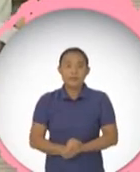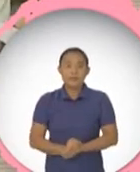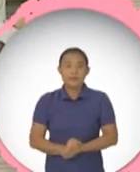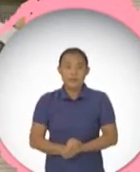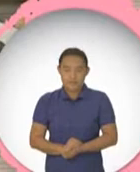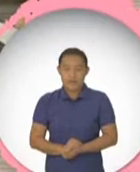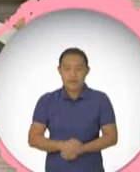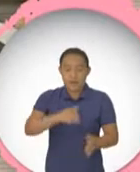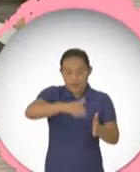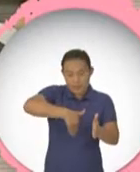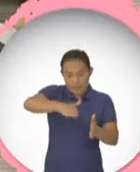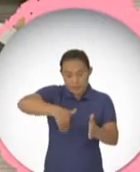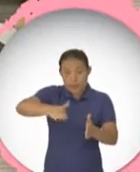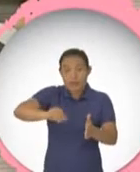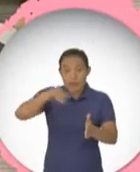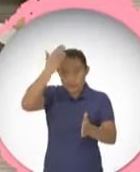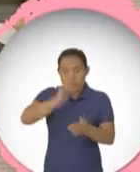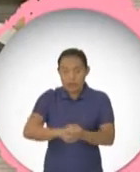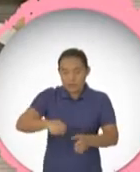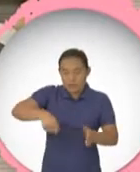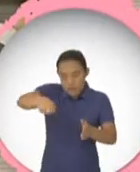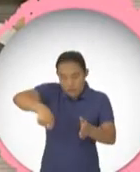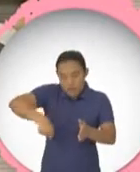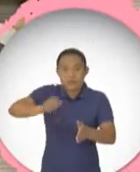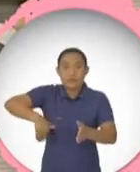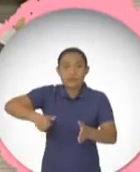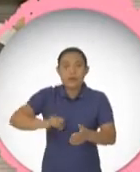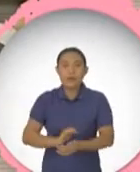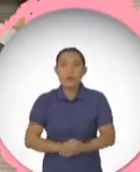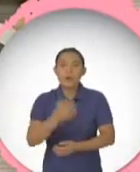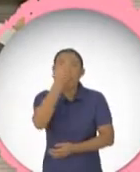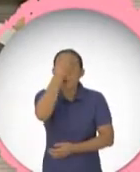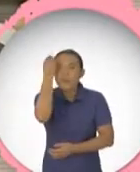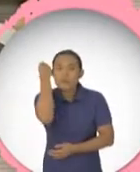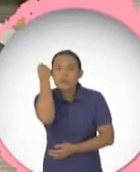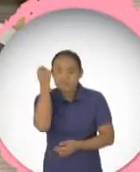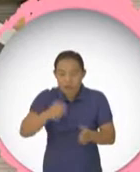ปก่อนก็ได้ค่ะเดี๋ยวเรามาตัดทีหลังโอ้อาจารย์ลืมตัดอันนี